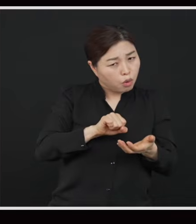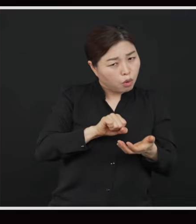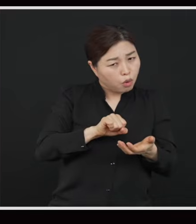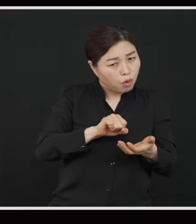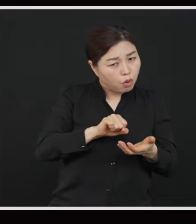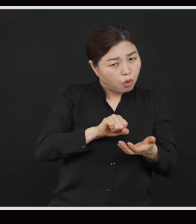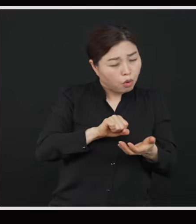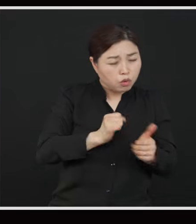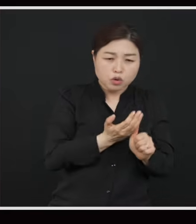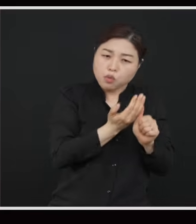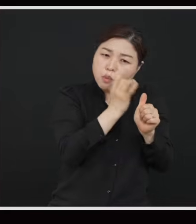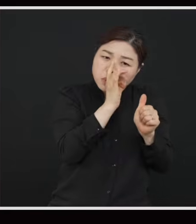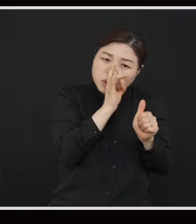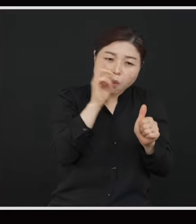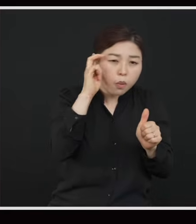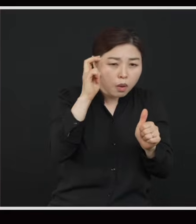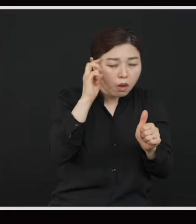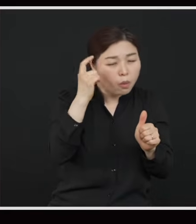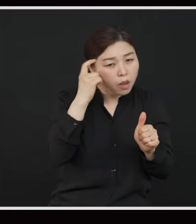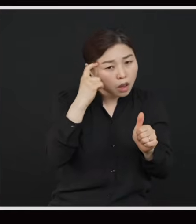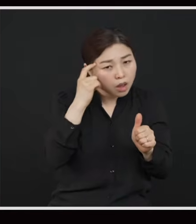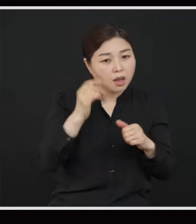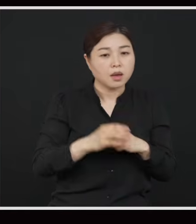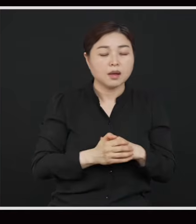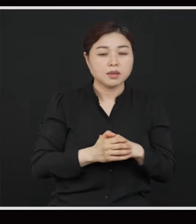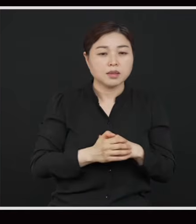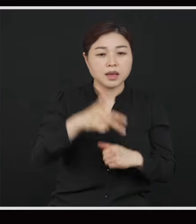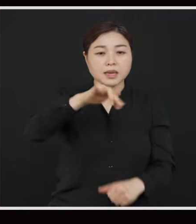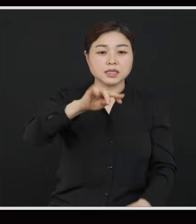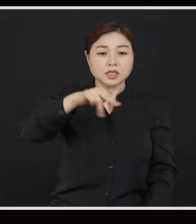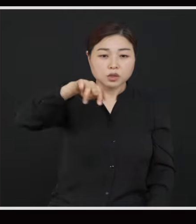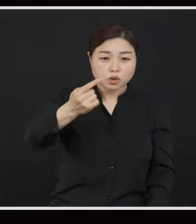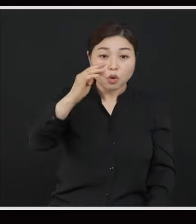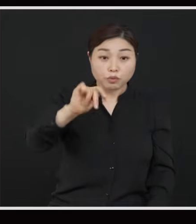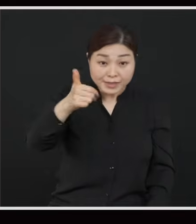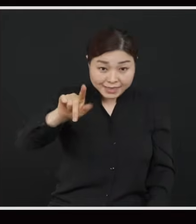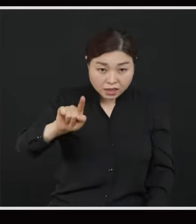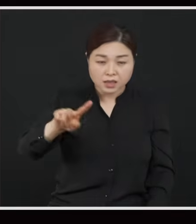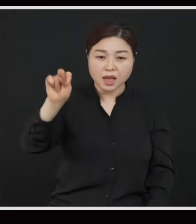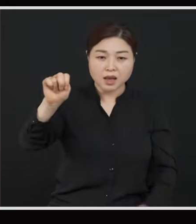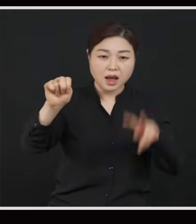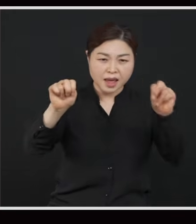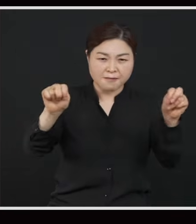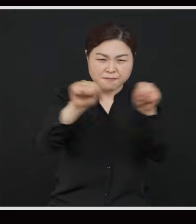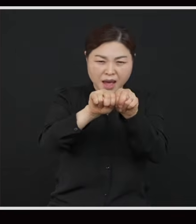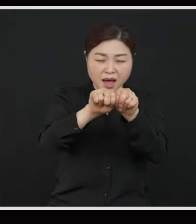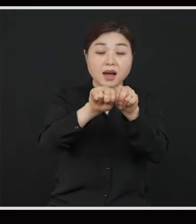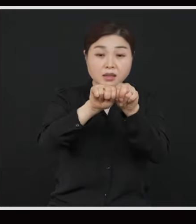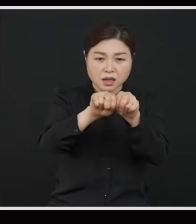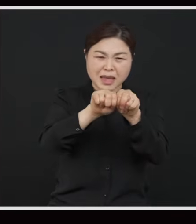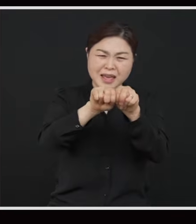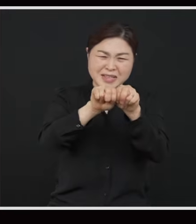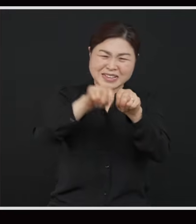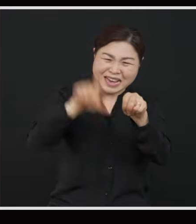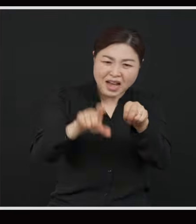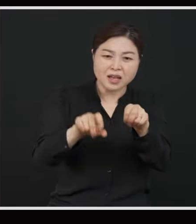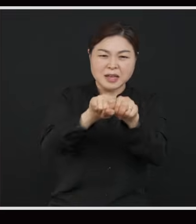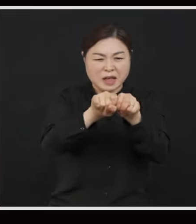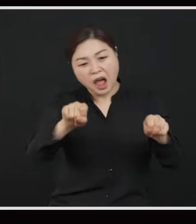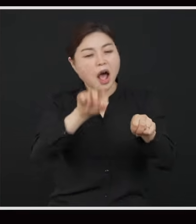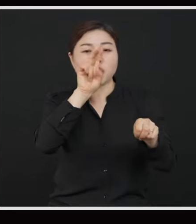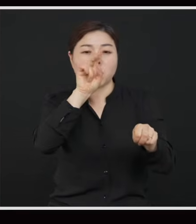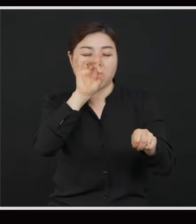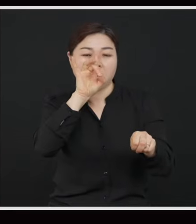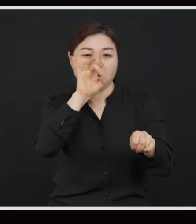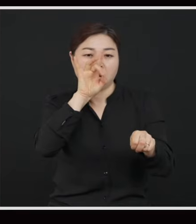없느냐? 질소 분자라는 게 두 개의 질소 원자가 붙어 있는 그런 분자거든요. 근데 너무 단단히 붙어 있어요.